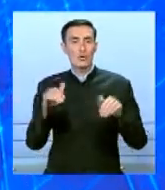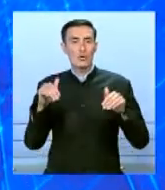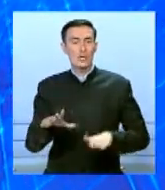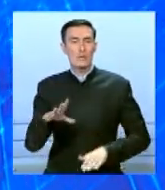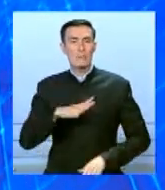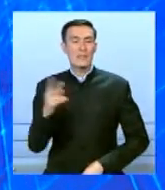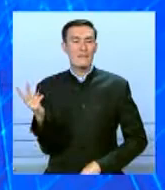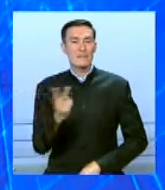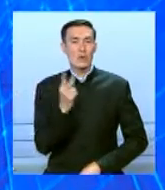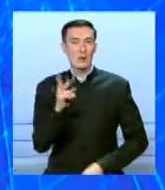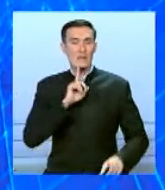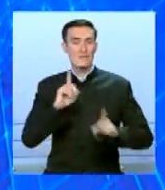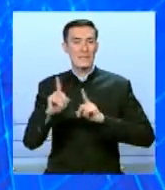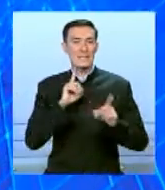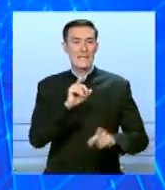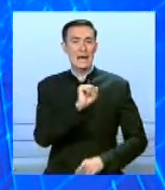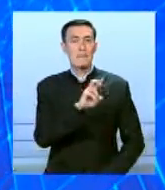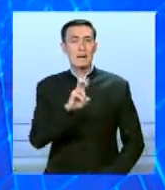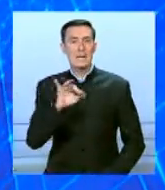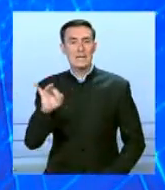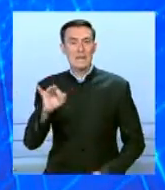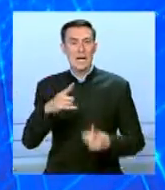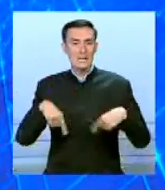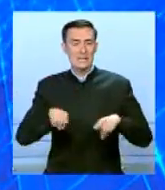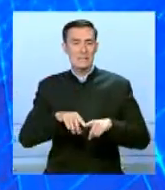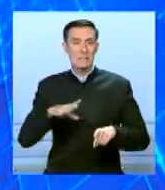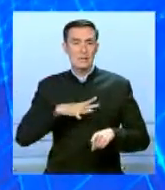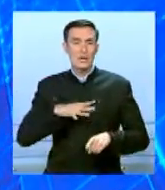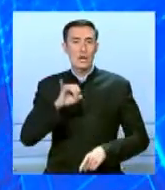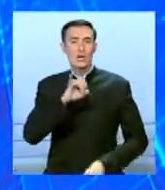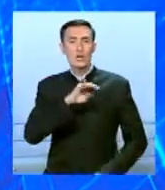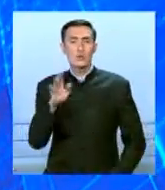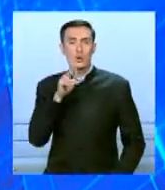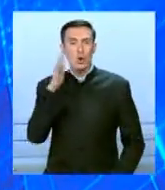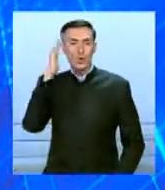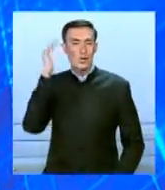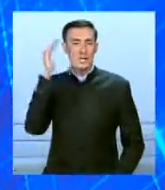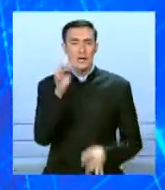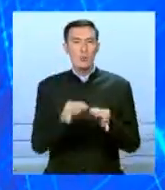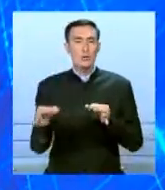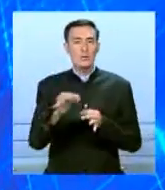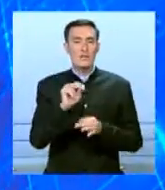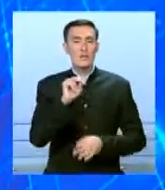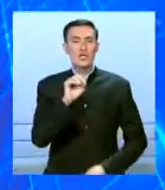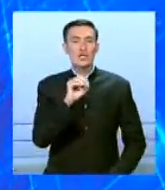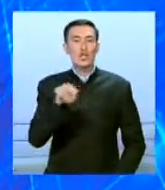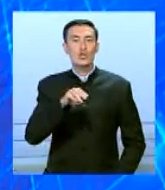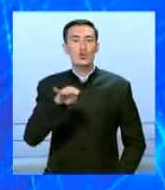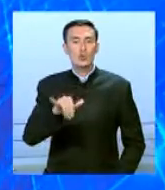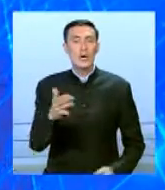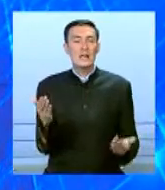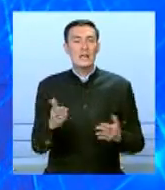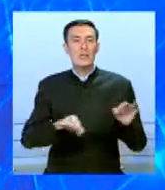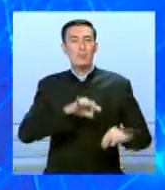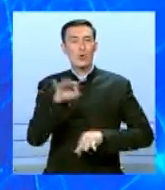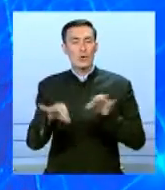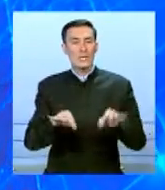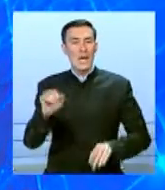было принято на второй конференции АБИИ, которая прошла на южнокорейском острове Чеджу. Какие проекты Азиатский